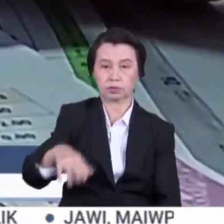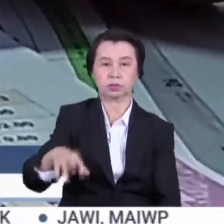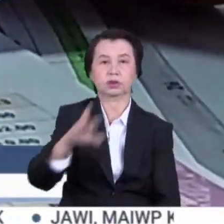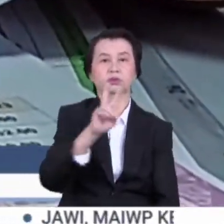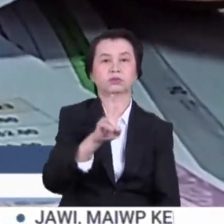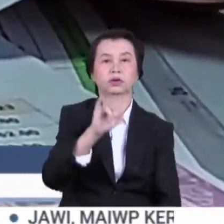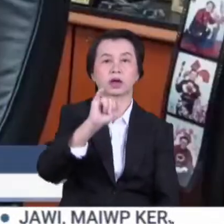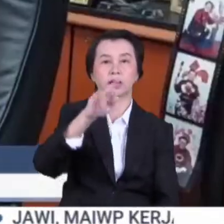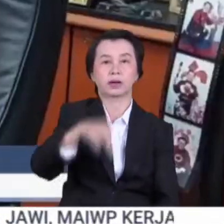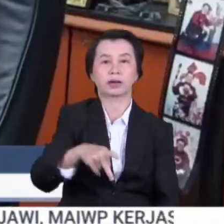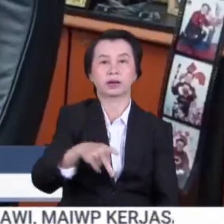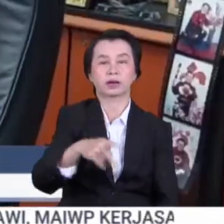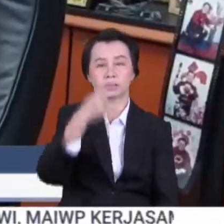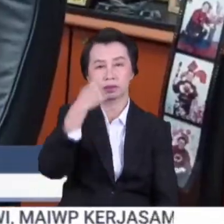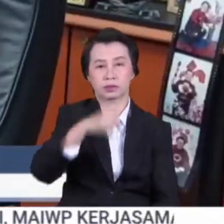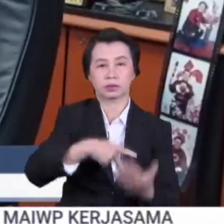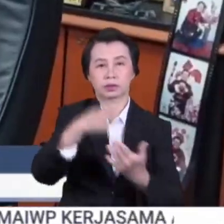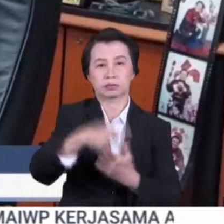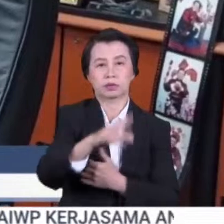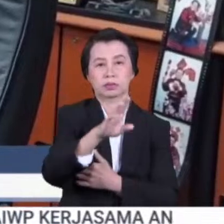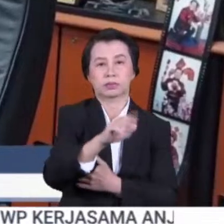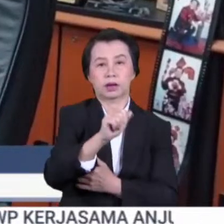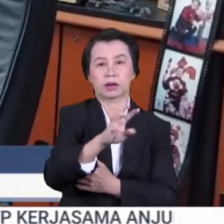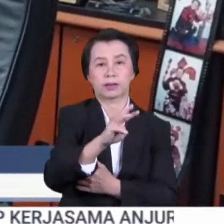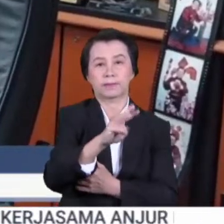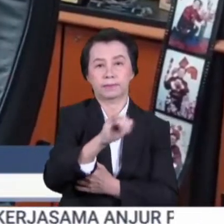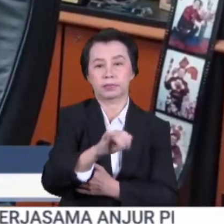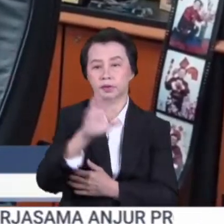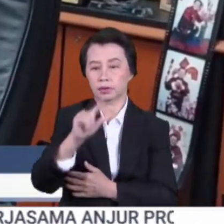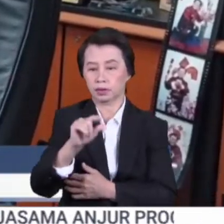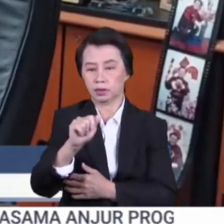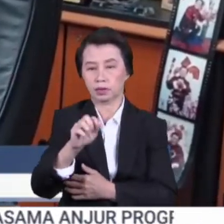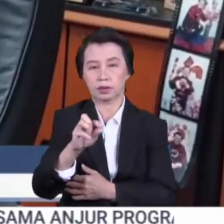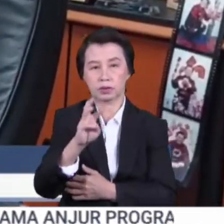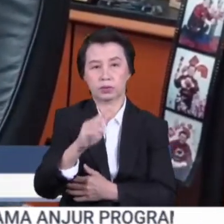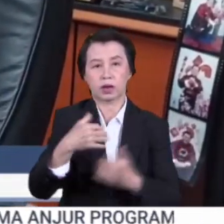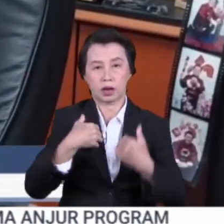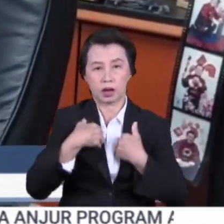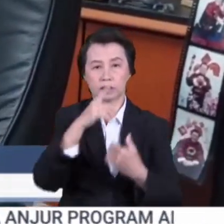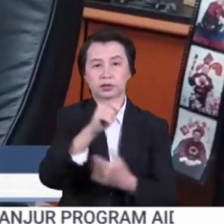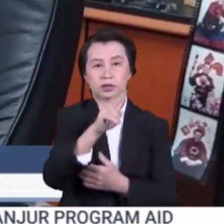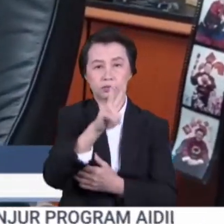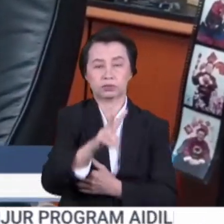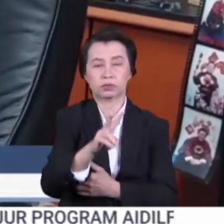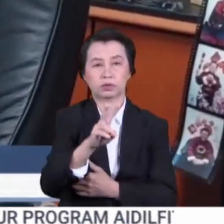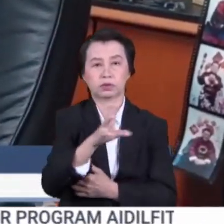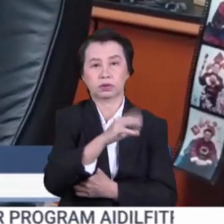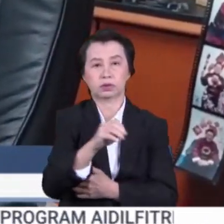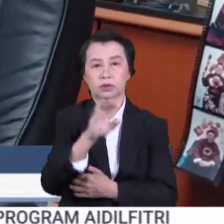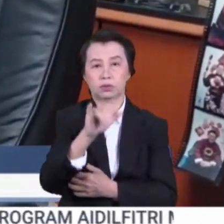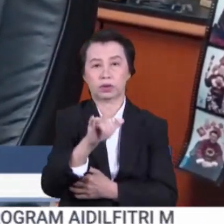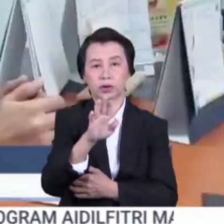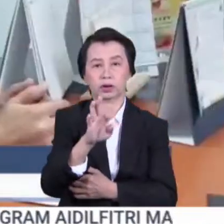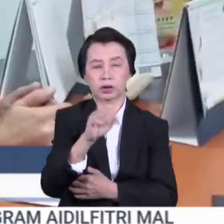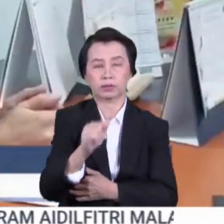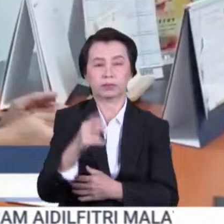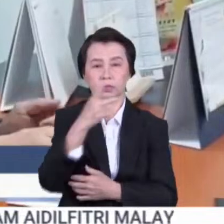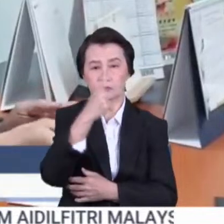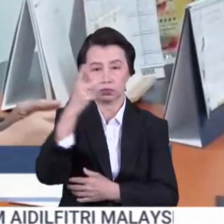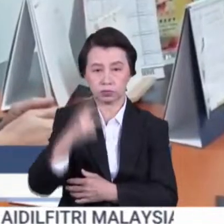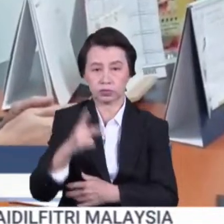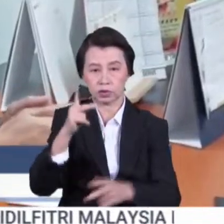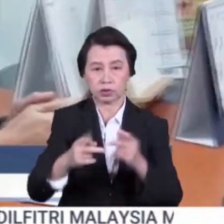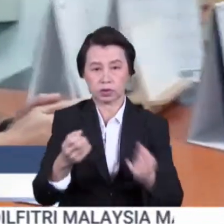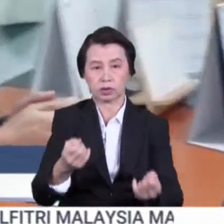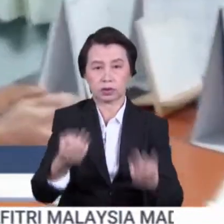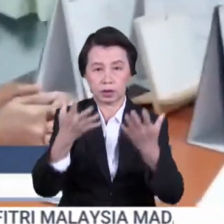kehormat program Berami Gawai. Program tersebut akan disiarkan pada 1 Jun di saluran Miri FM dan YFM Kuching. Orang